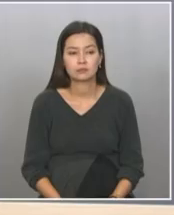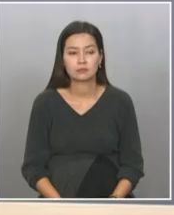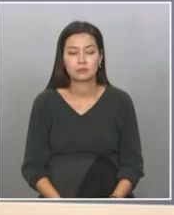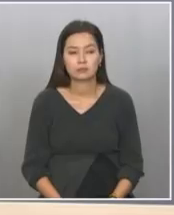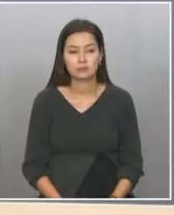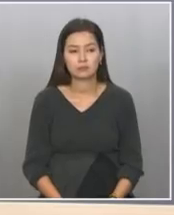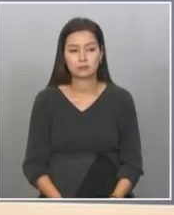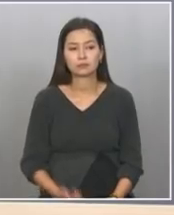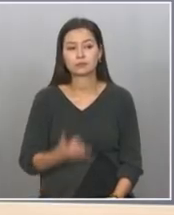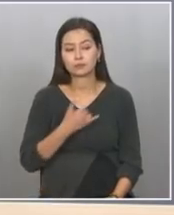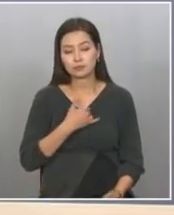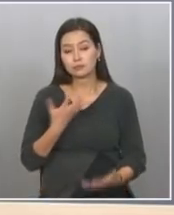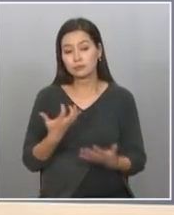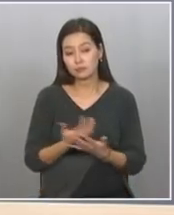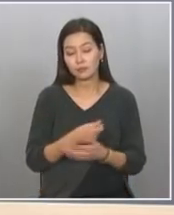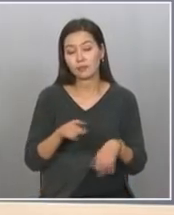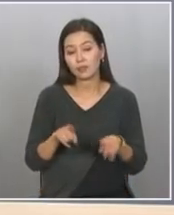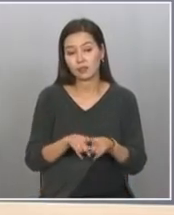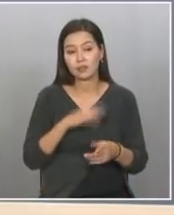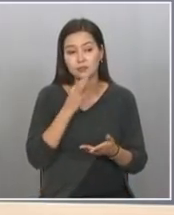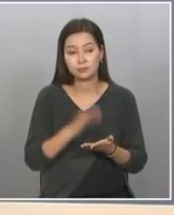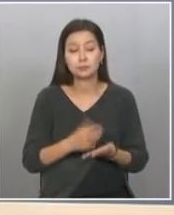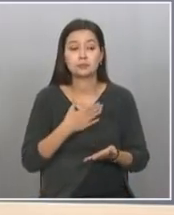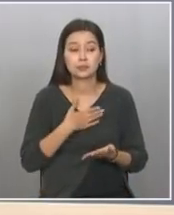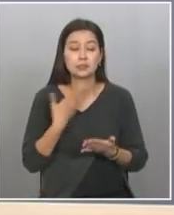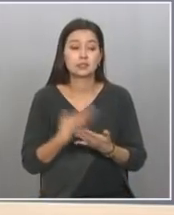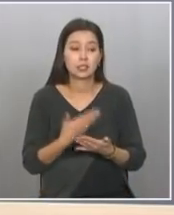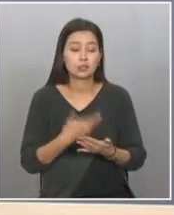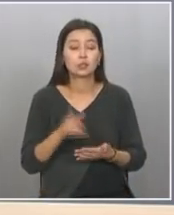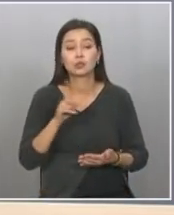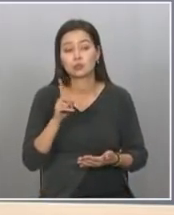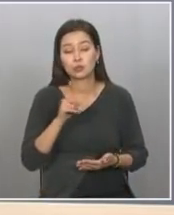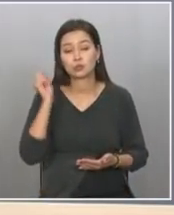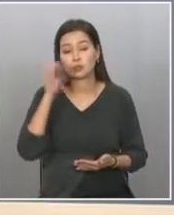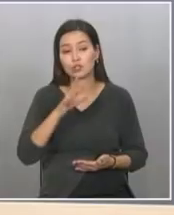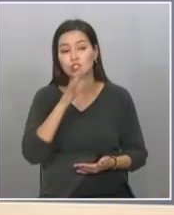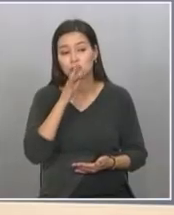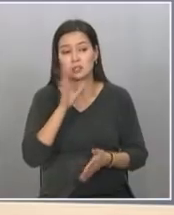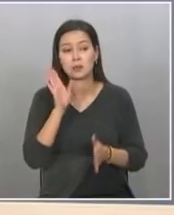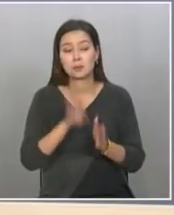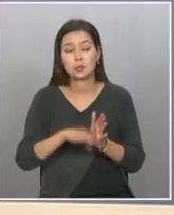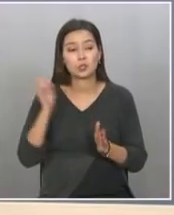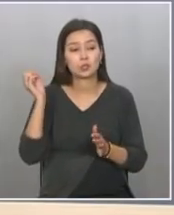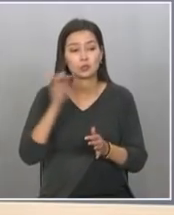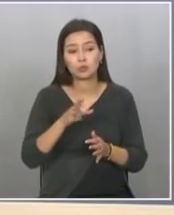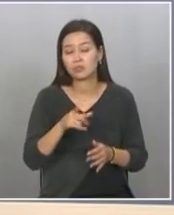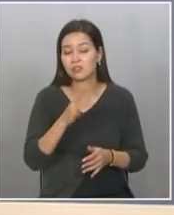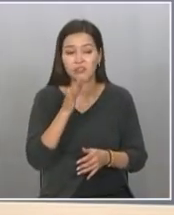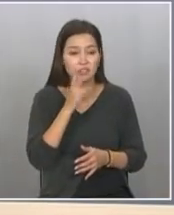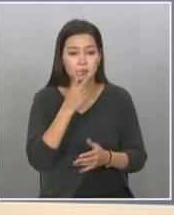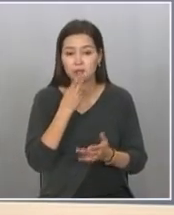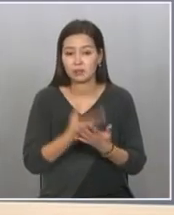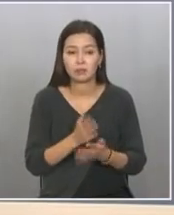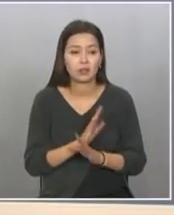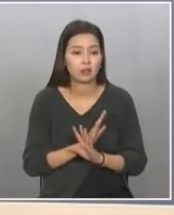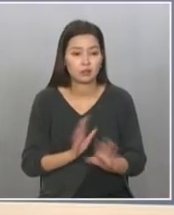У меня получился вот такой ответ. Мне кажется, что солнечные часы без солнца время не